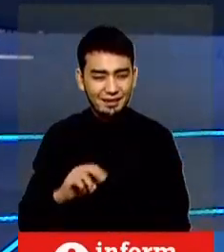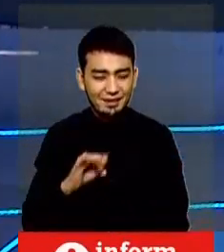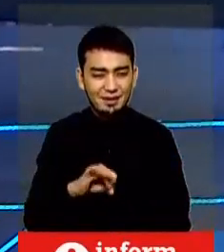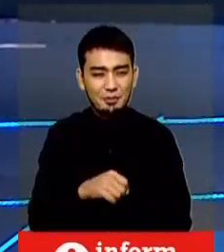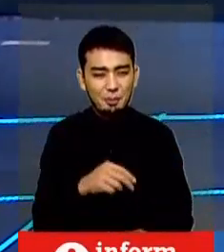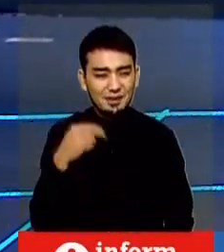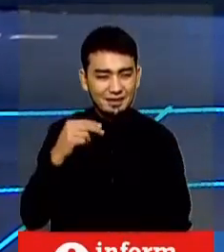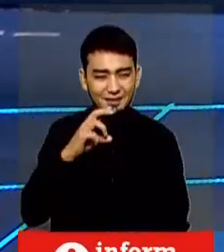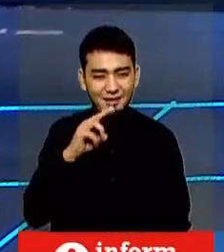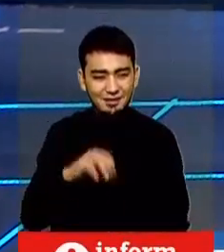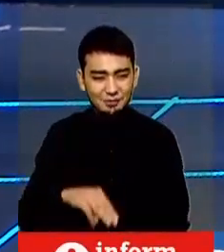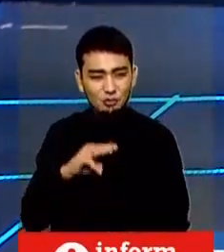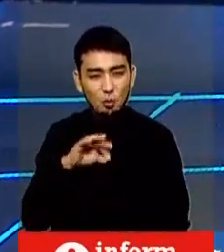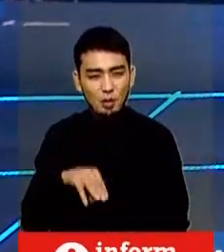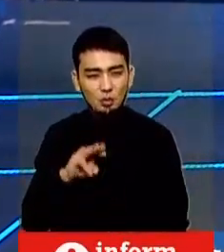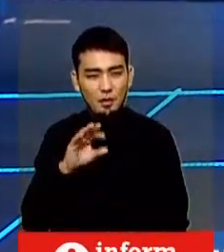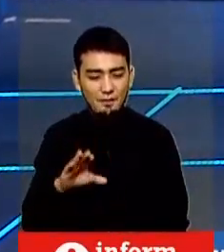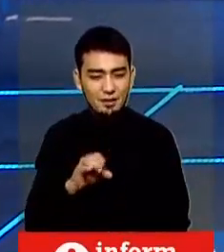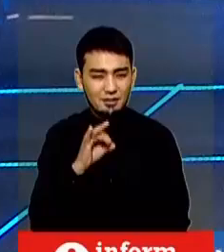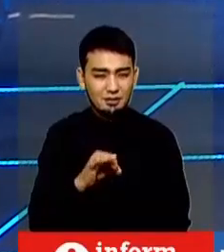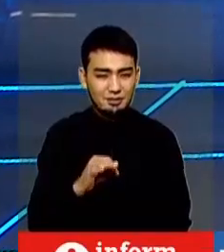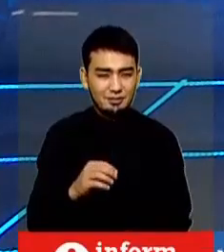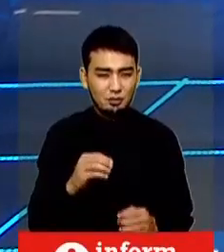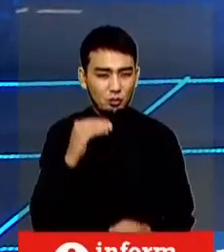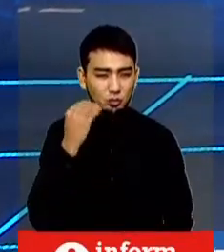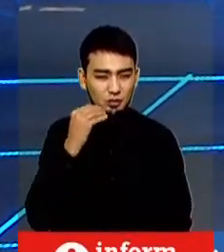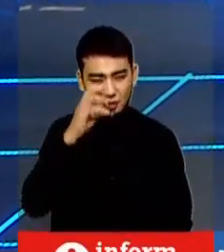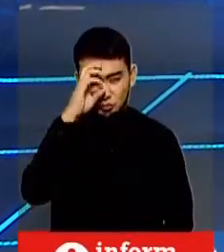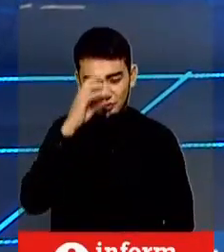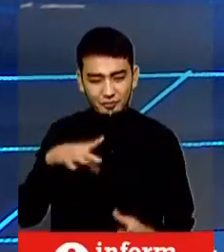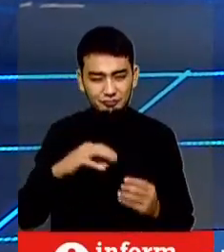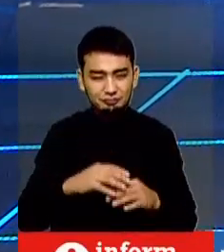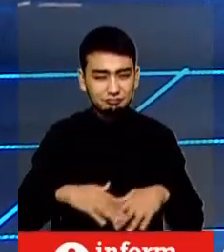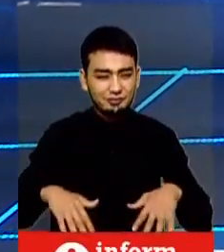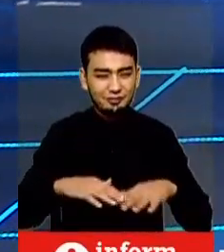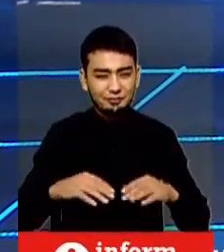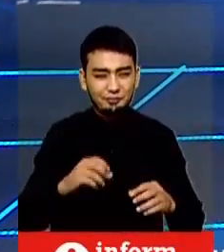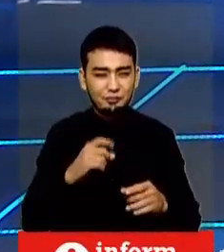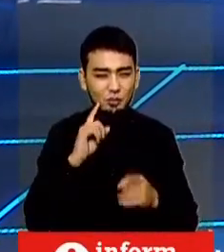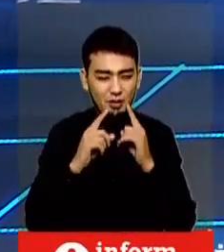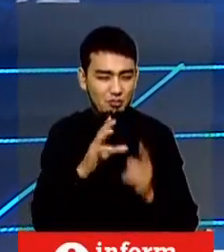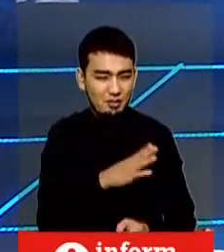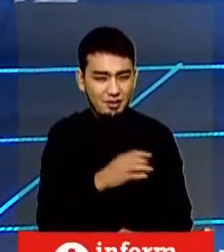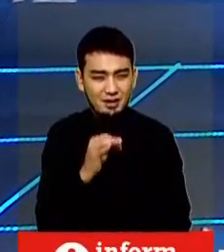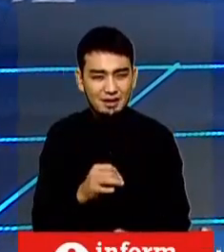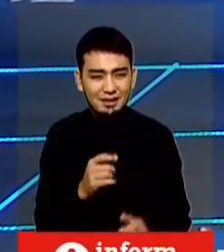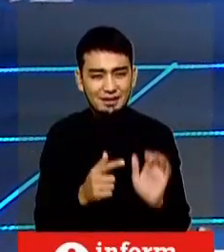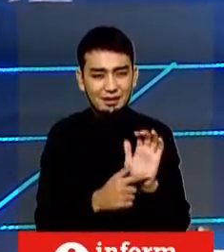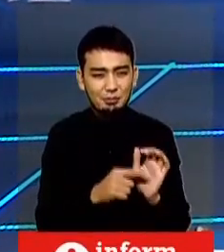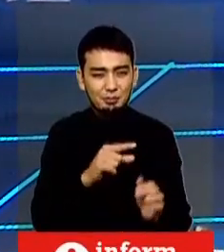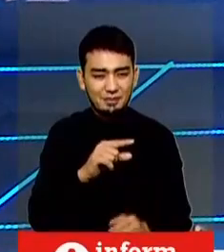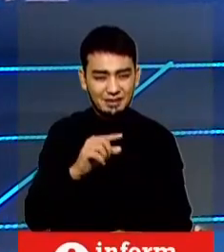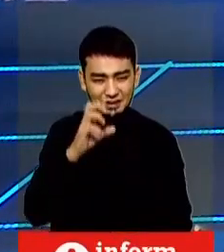заявил на полях юбилейного 10-го саммита Организации тюркских государств. Сегодня Акорда приняла лидеров из 7 стран. О